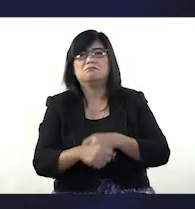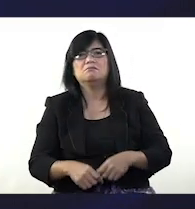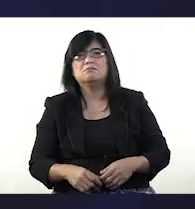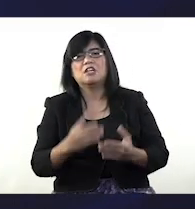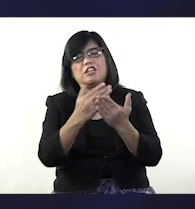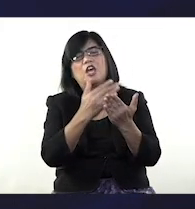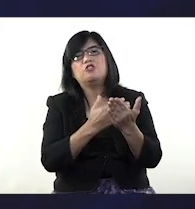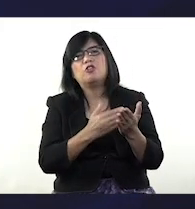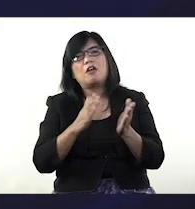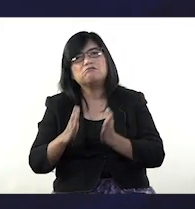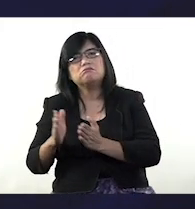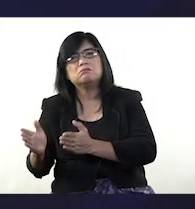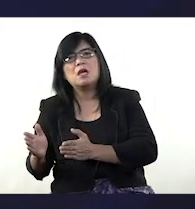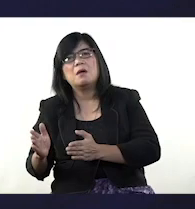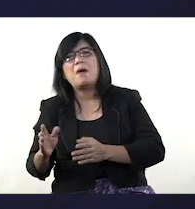socks